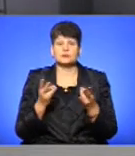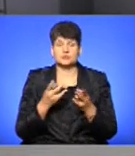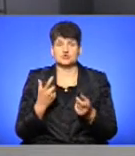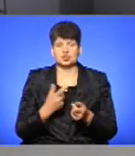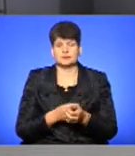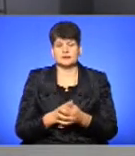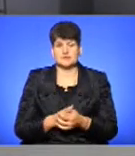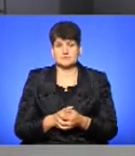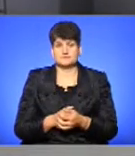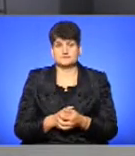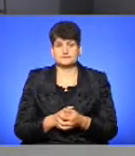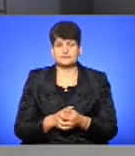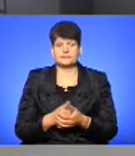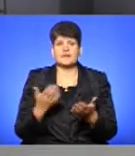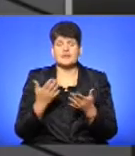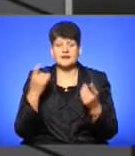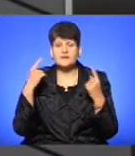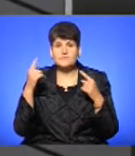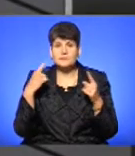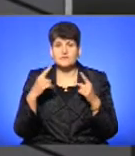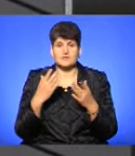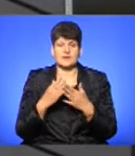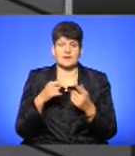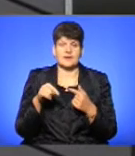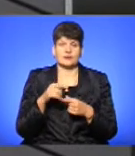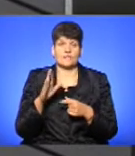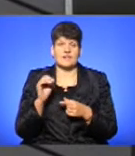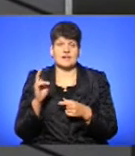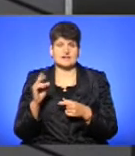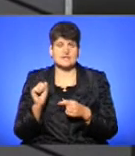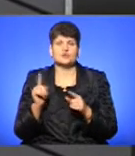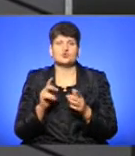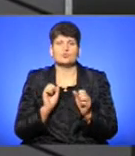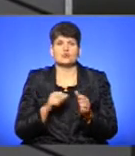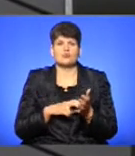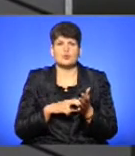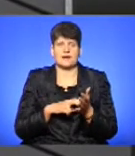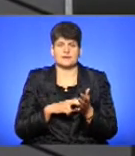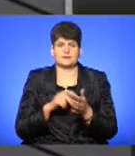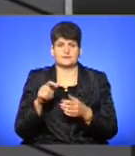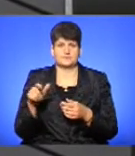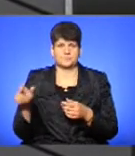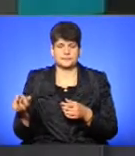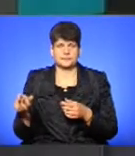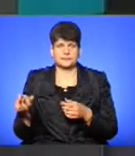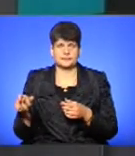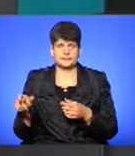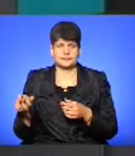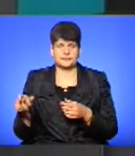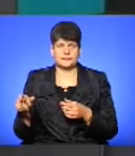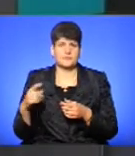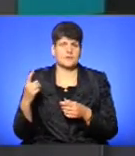щепитися. Які міфи є навколо вакцинування? Чого можуть боятися громадяни вакцинуватись? Ну, перш за